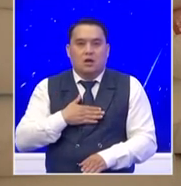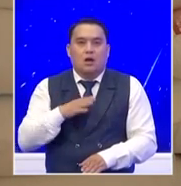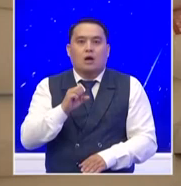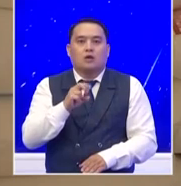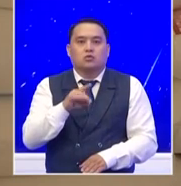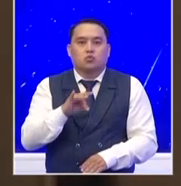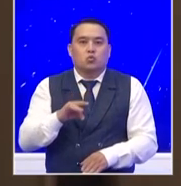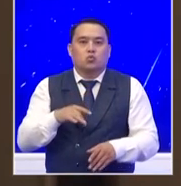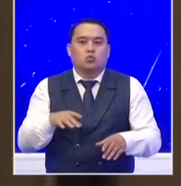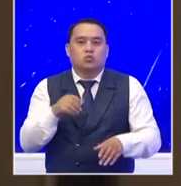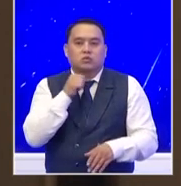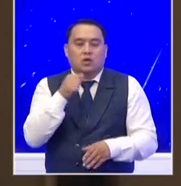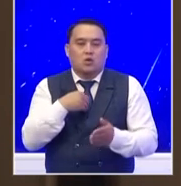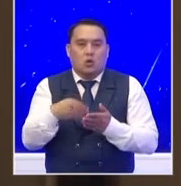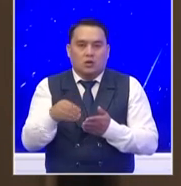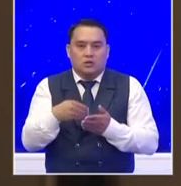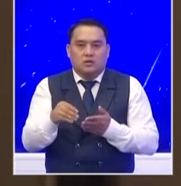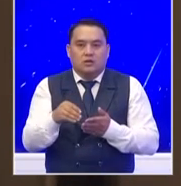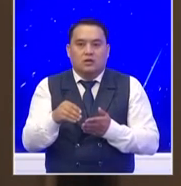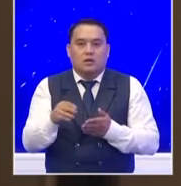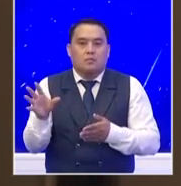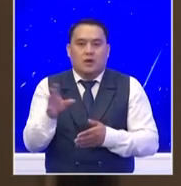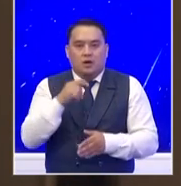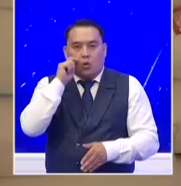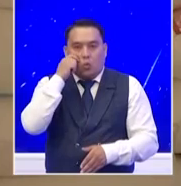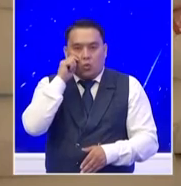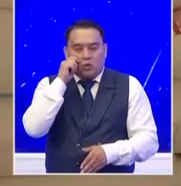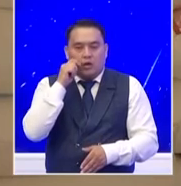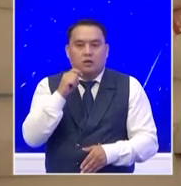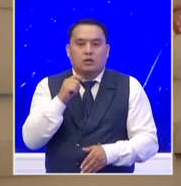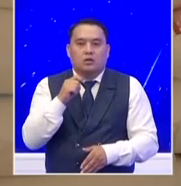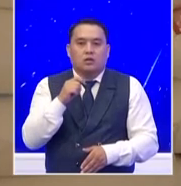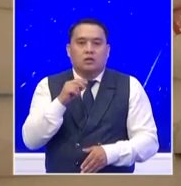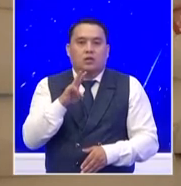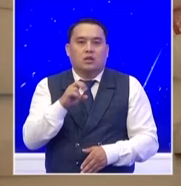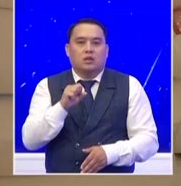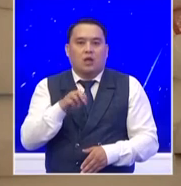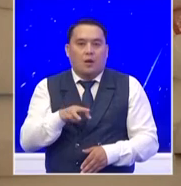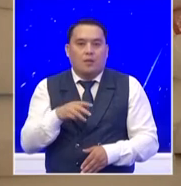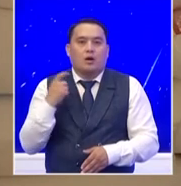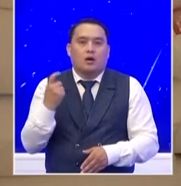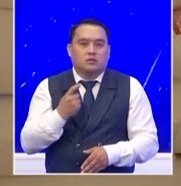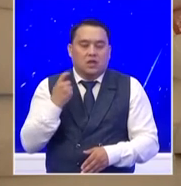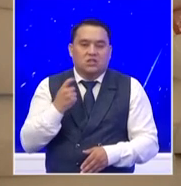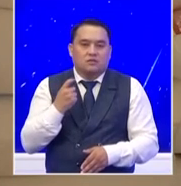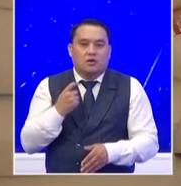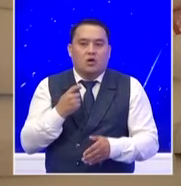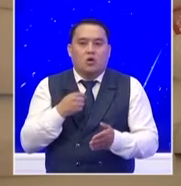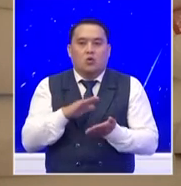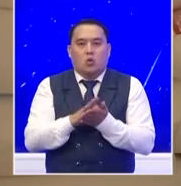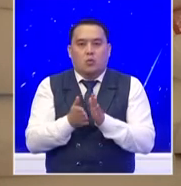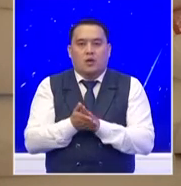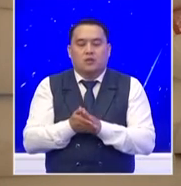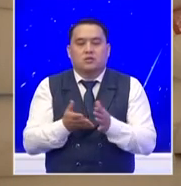қант зауытынан сатып алынды, картоп, пияз сияқты өнімдер нам деген шаруа қожалығынан форвардтық келісім